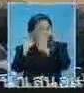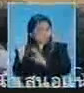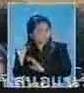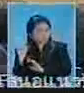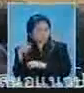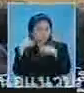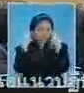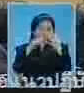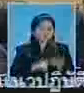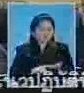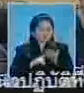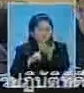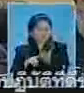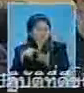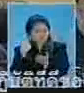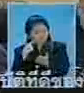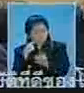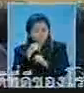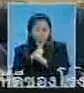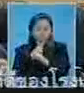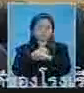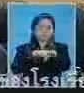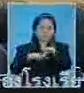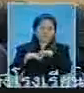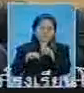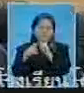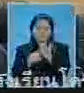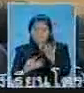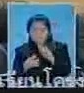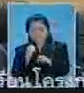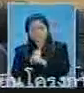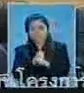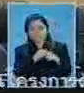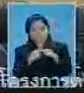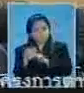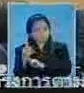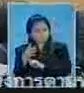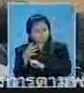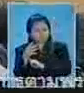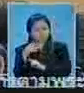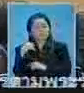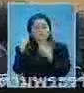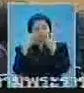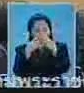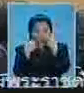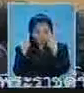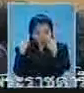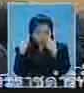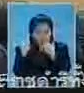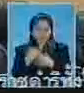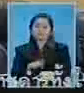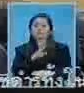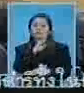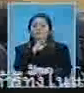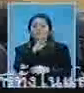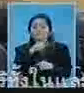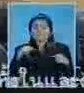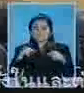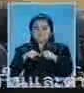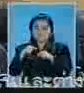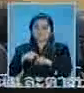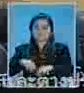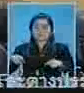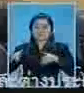ให้หน่วยงานที่เกี่ยวข้องต้องดำเนินการยังไงหรือไม่นะครับซึ่งในกรณีที่มีการยื่นยติถอดถ